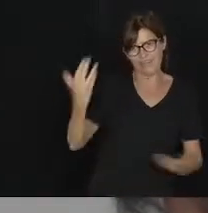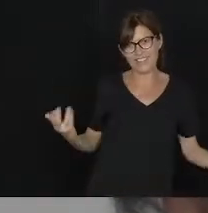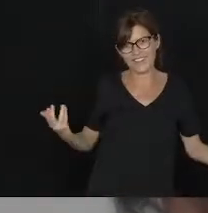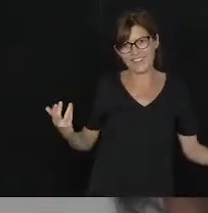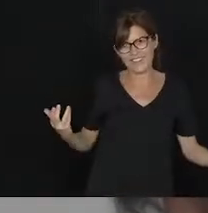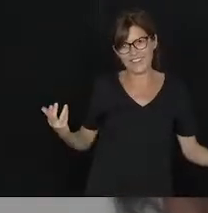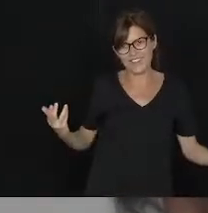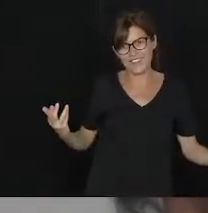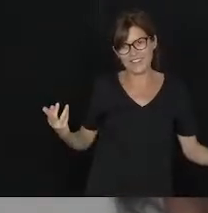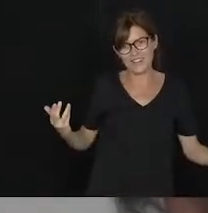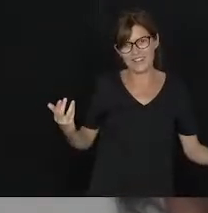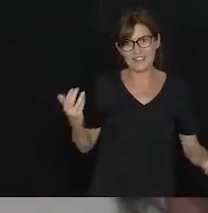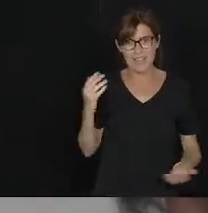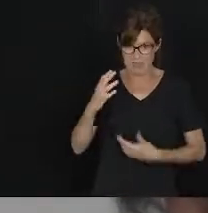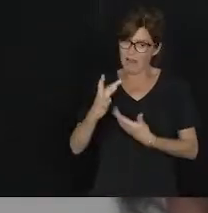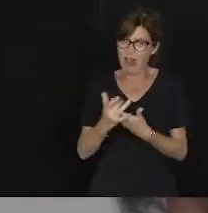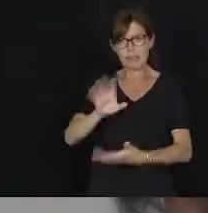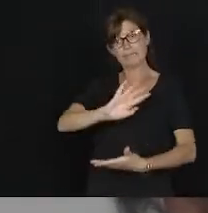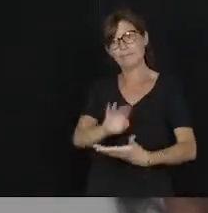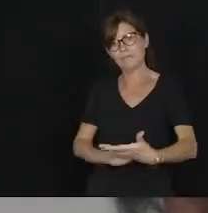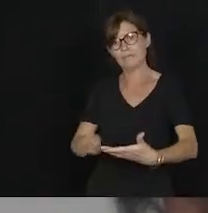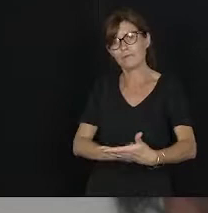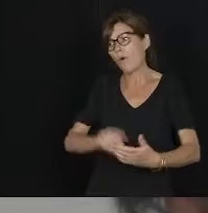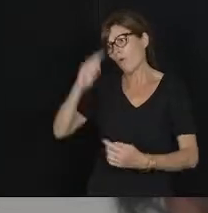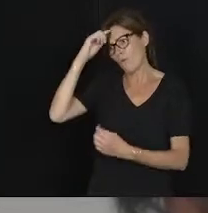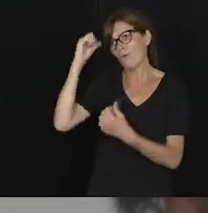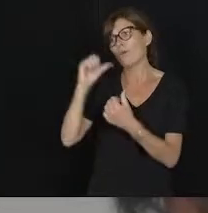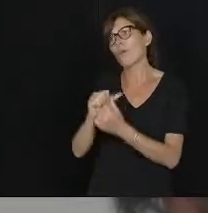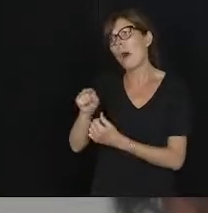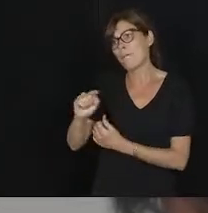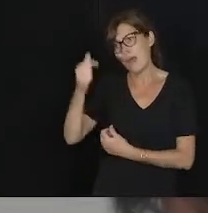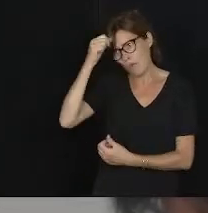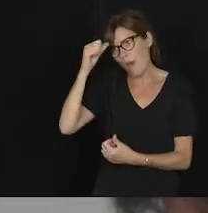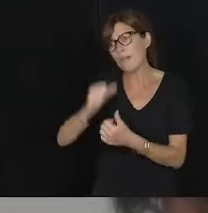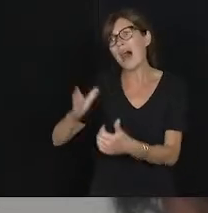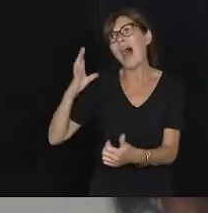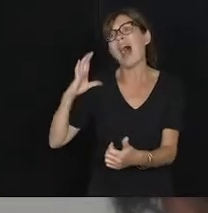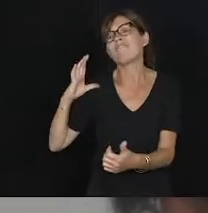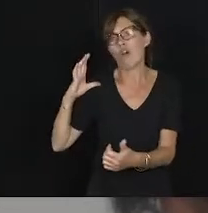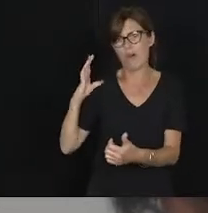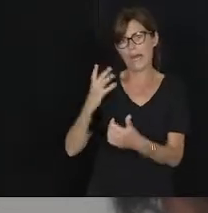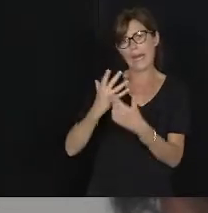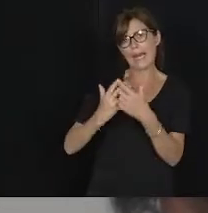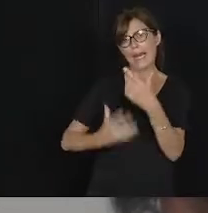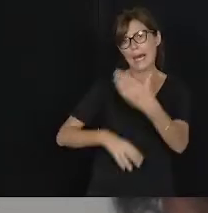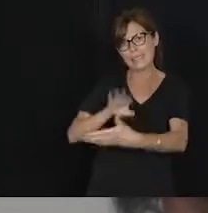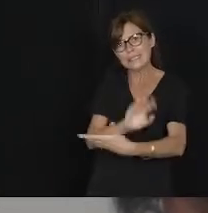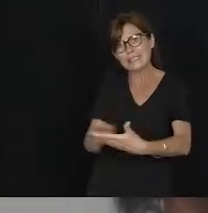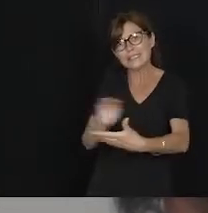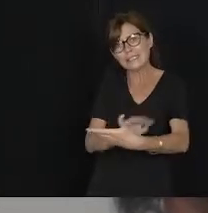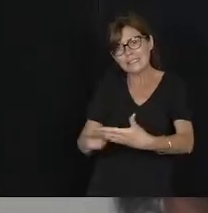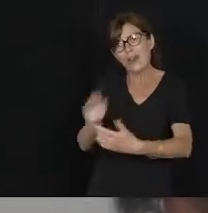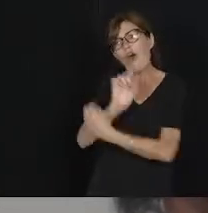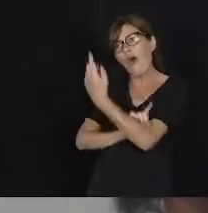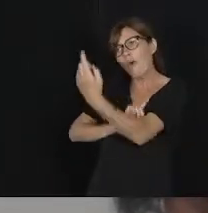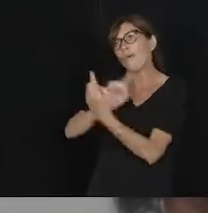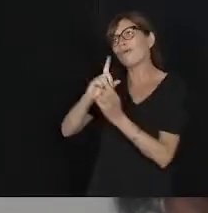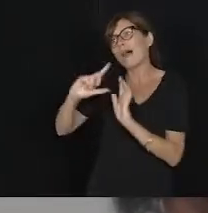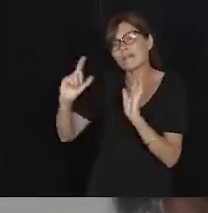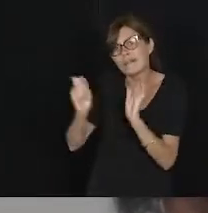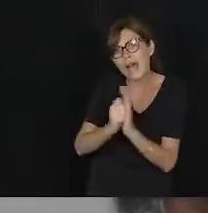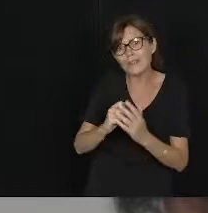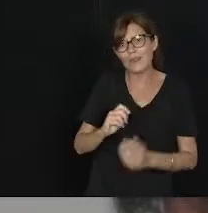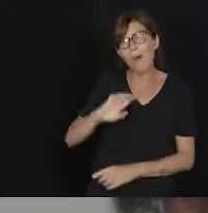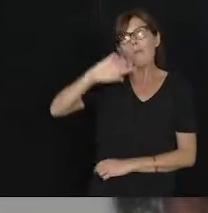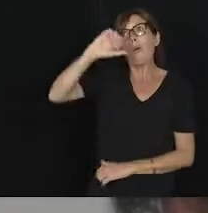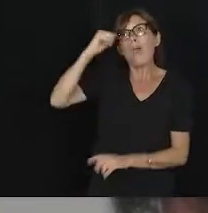la distance et de la correspondance pour réécrire leur passé commun. Alors, retour sur leur rencontre, retour sur leur